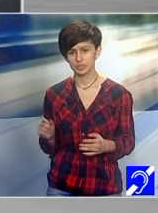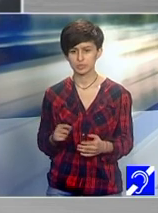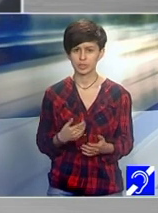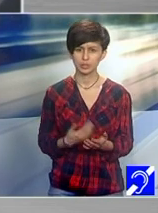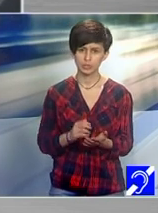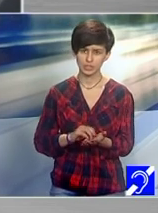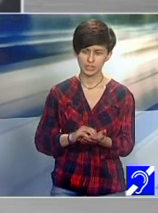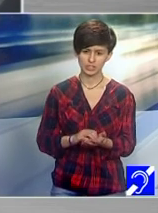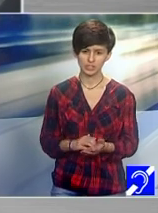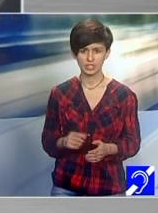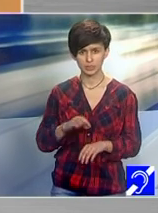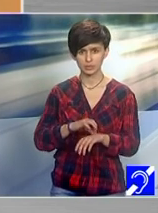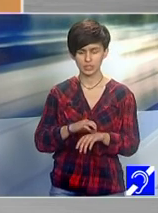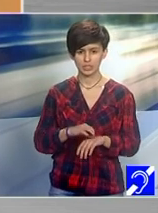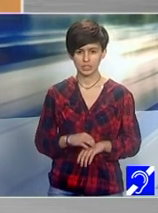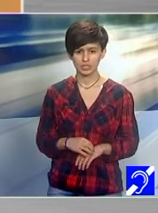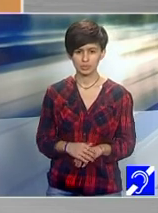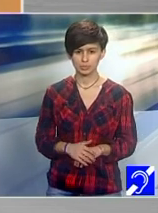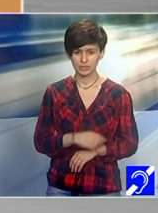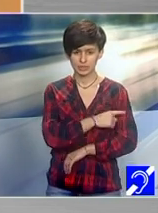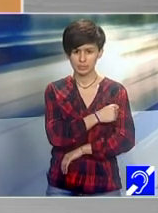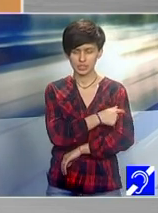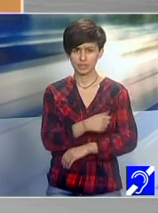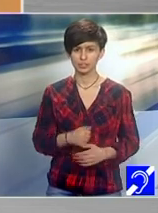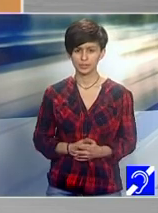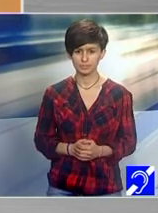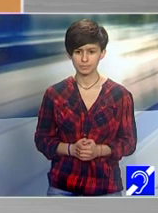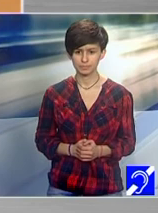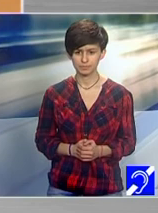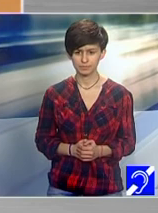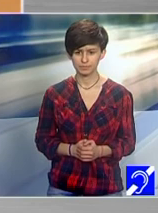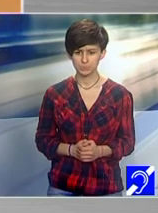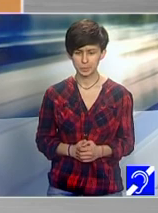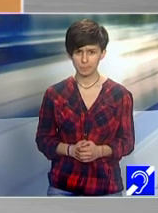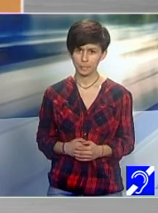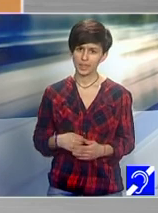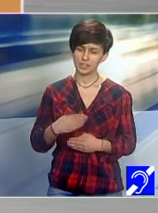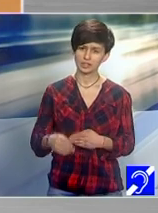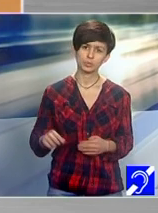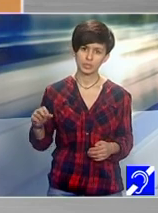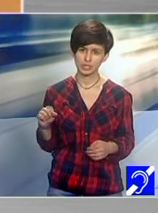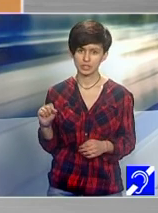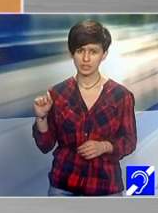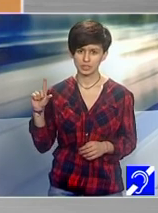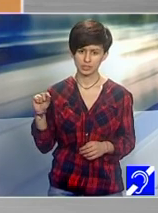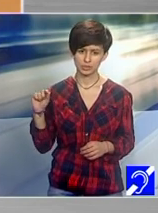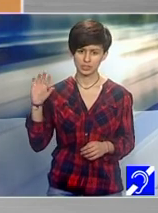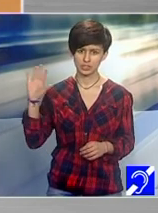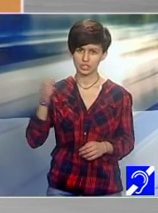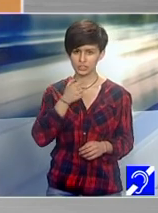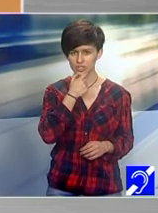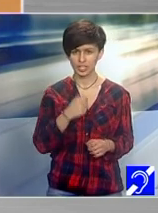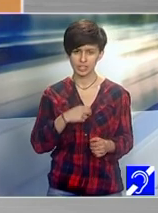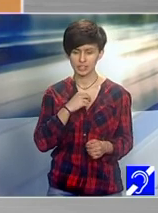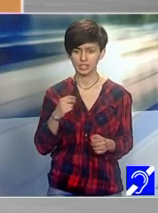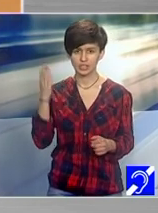spitalelor. 25 de ani de școală să fii la coada salarizării este o jignire